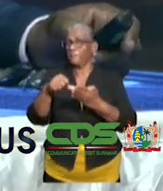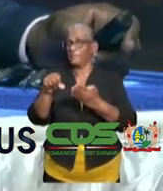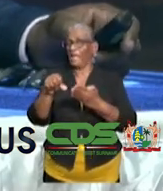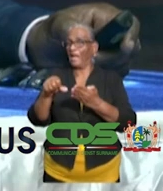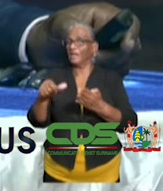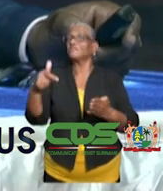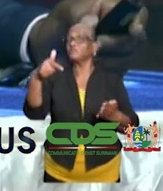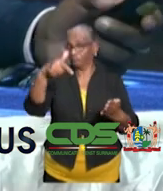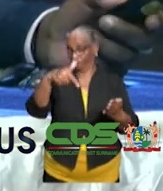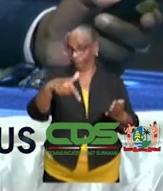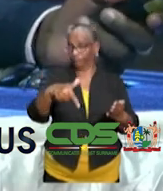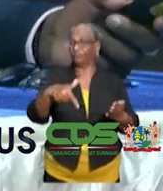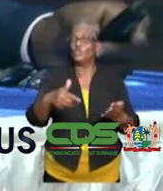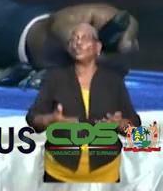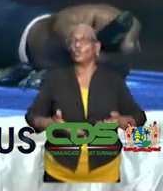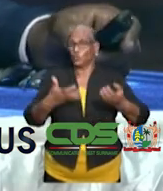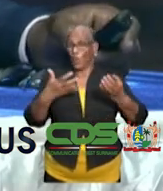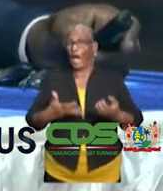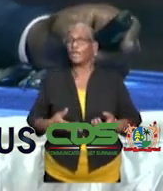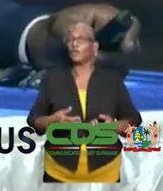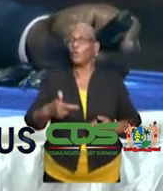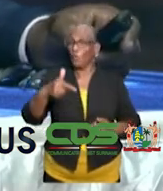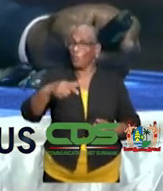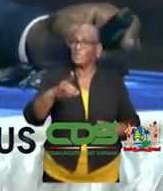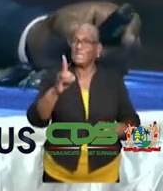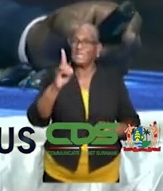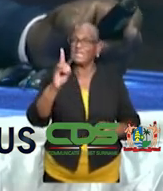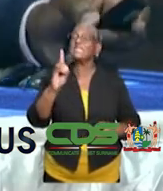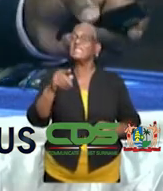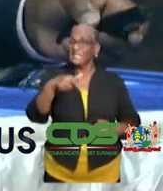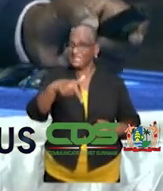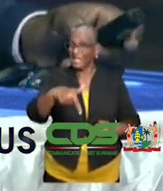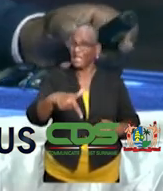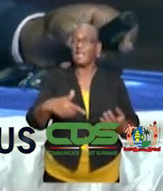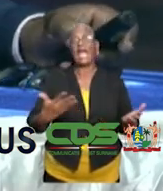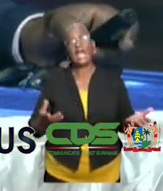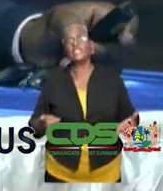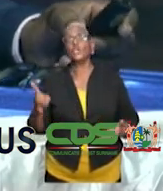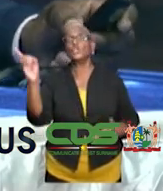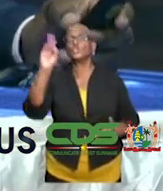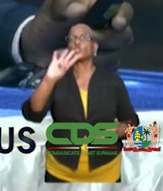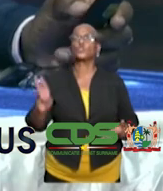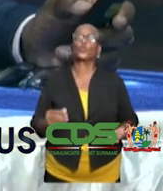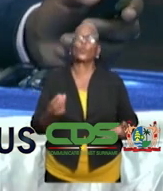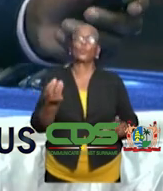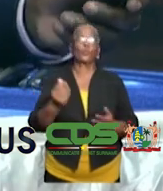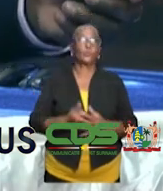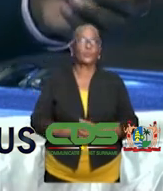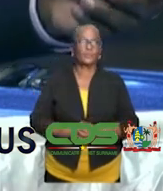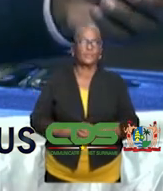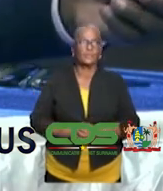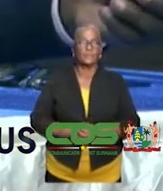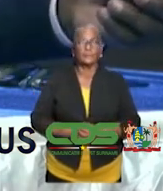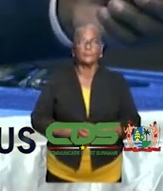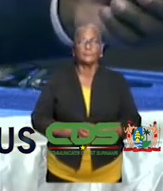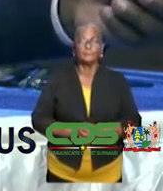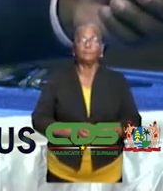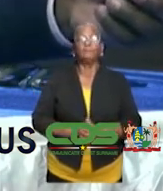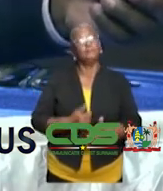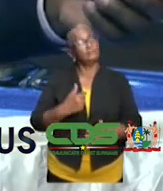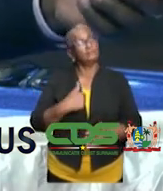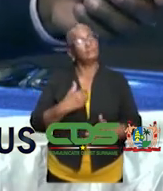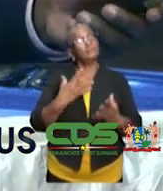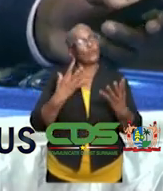brandstof, zware olie, diesel en de inkoopprijs voor stroom. Maar ik wil